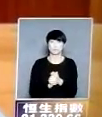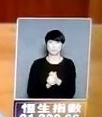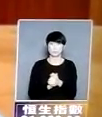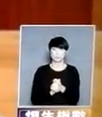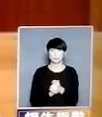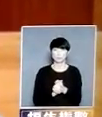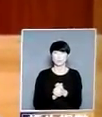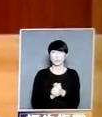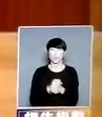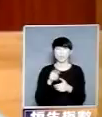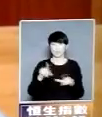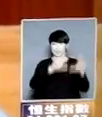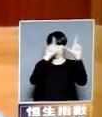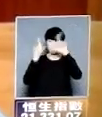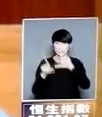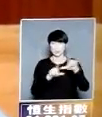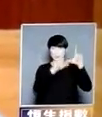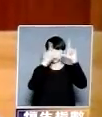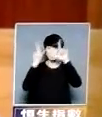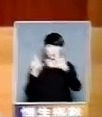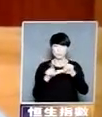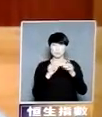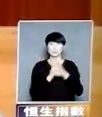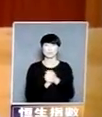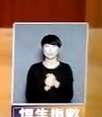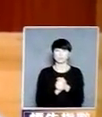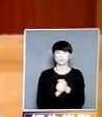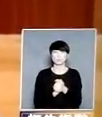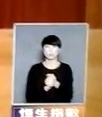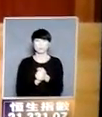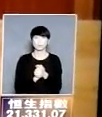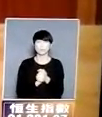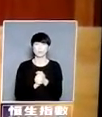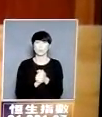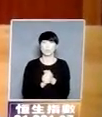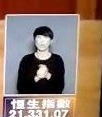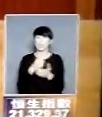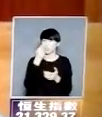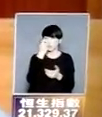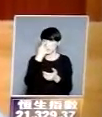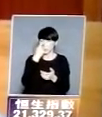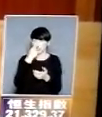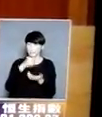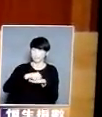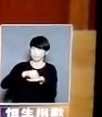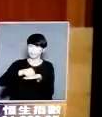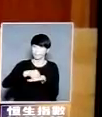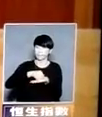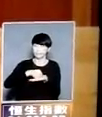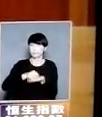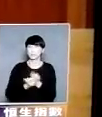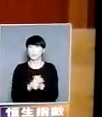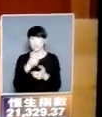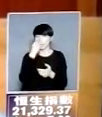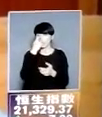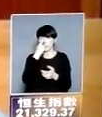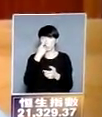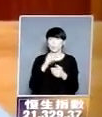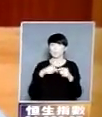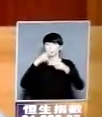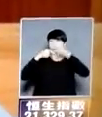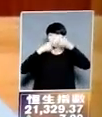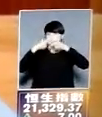他们日常除了搭短途看书用英文之外，用英语交谈的机会